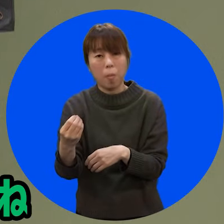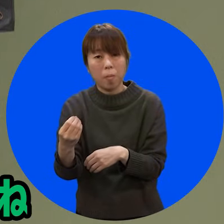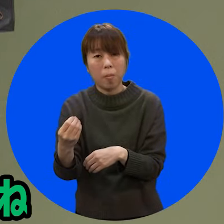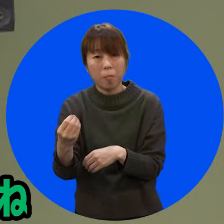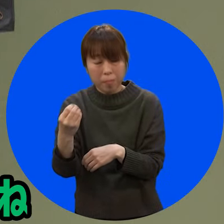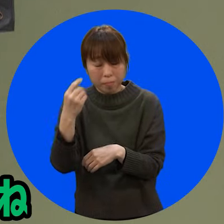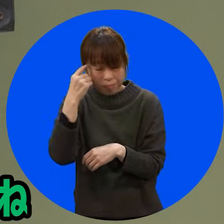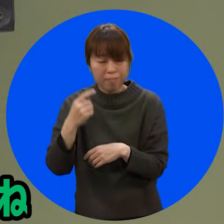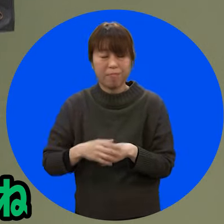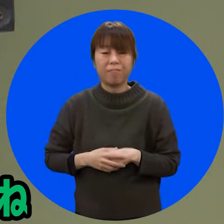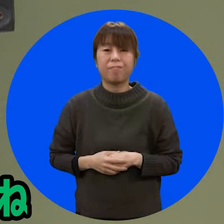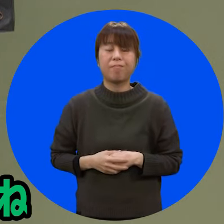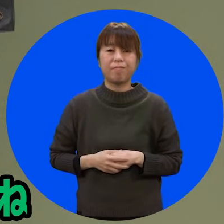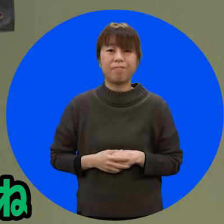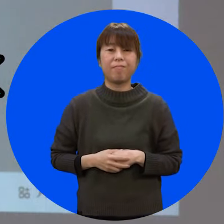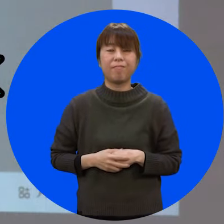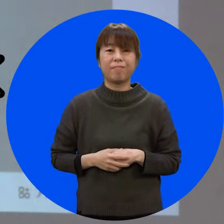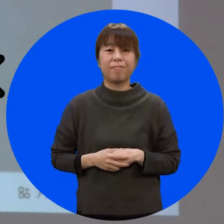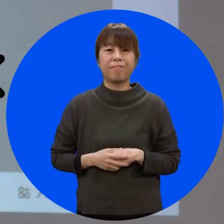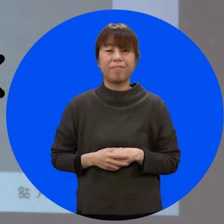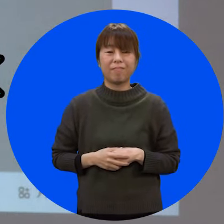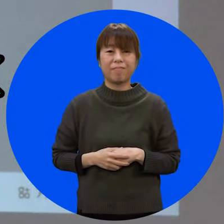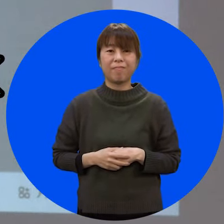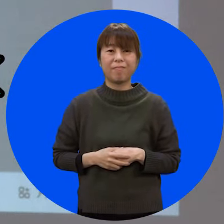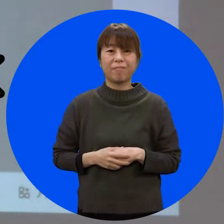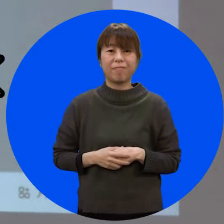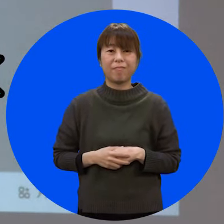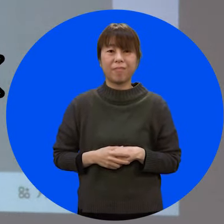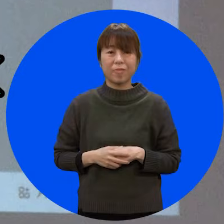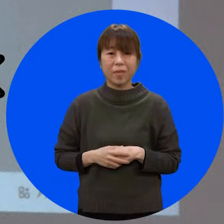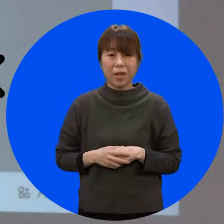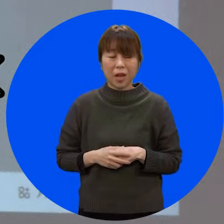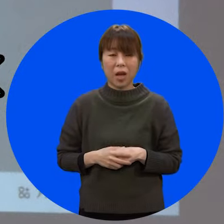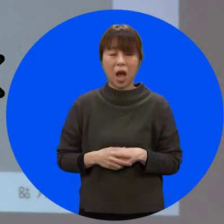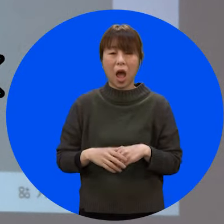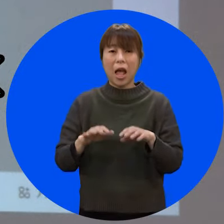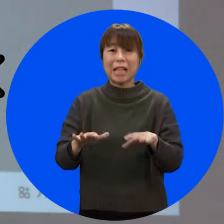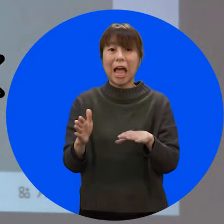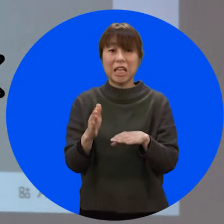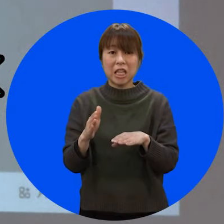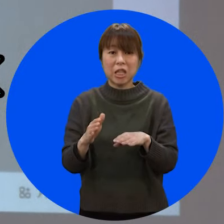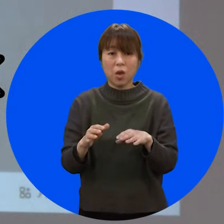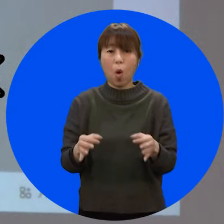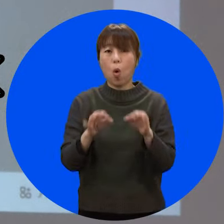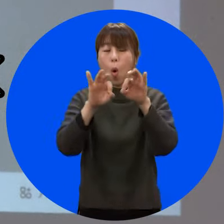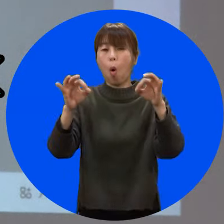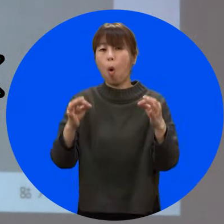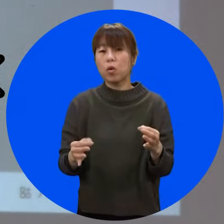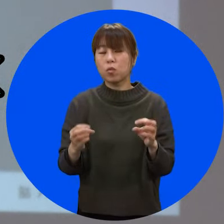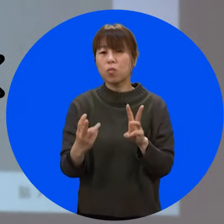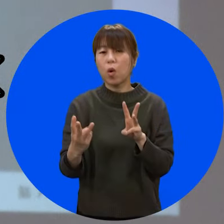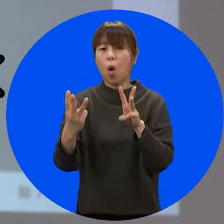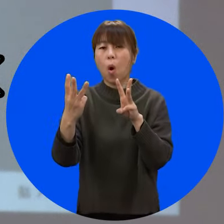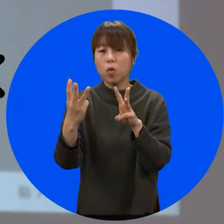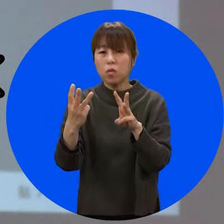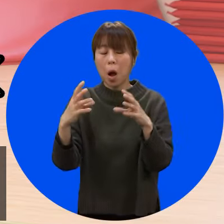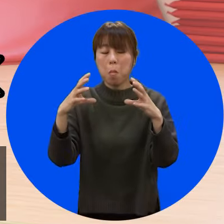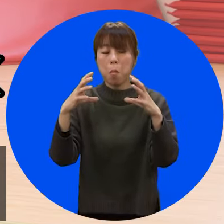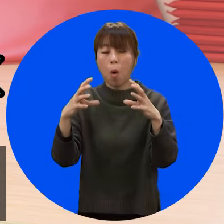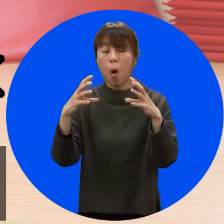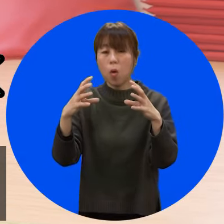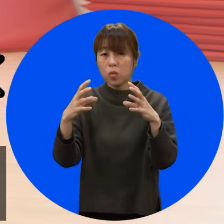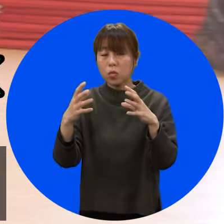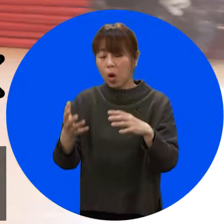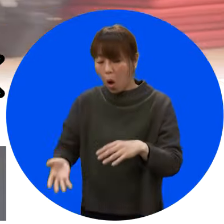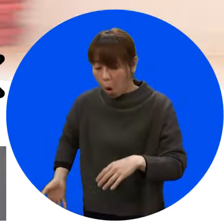魅力かなと思いますね。 最近のゴールボールっていうのは、あのボールを転がす床を